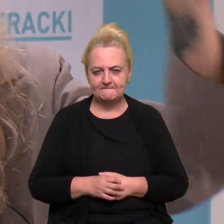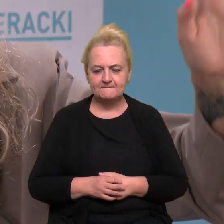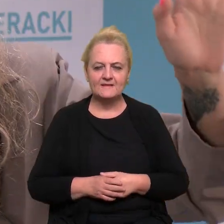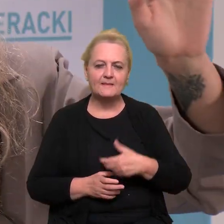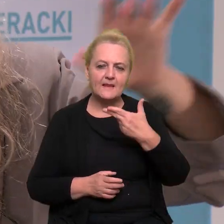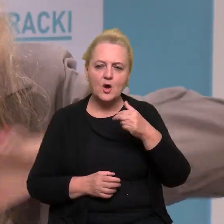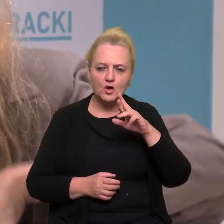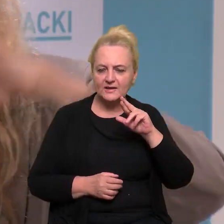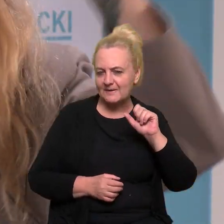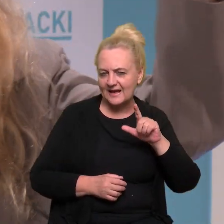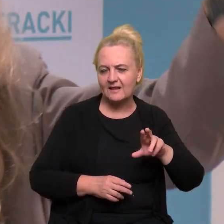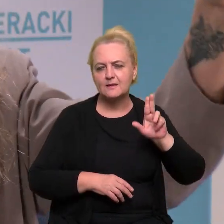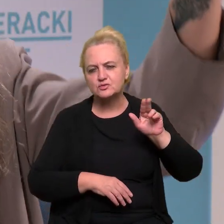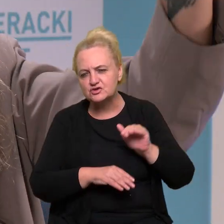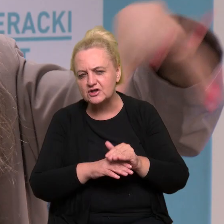Neoliberalne przyrzeczenia